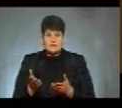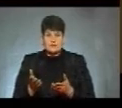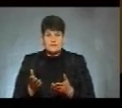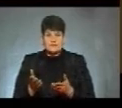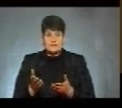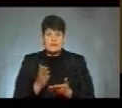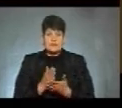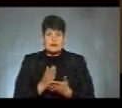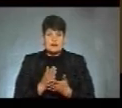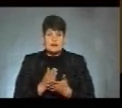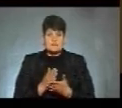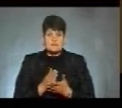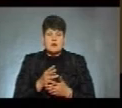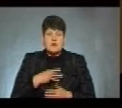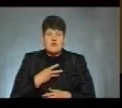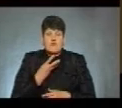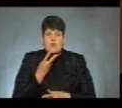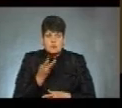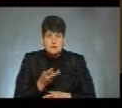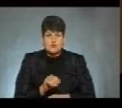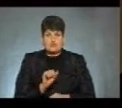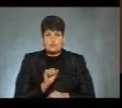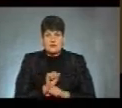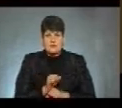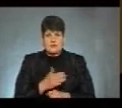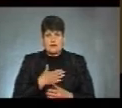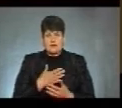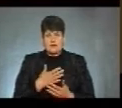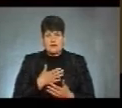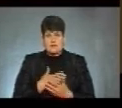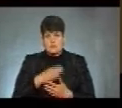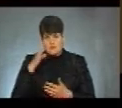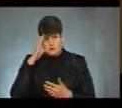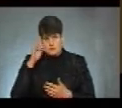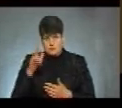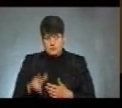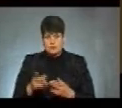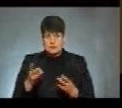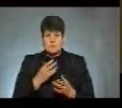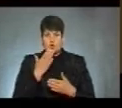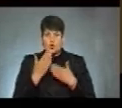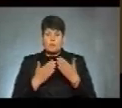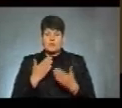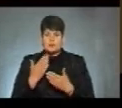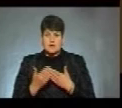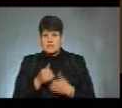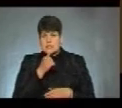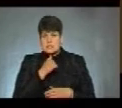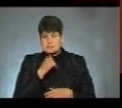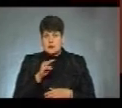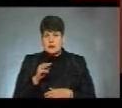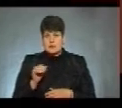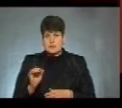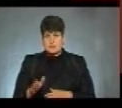саме наявність рвотних мас зупинило дихання потерпілого. Тому виникає необхідність допитати даних експертів судовому